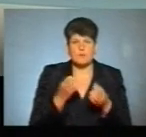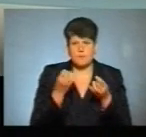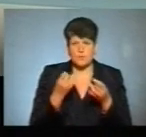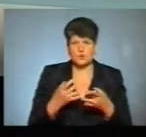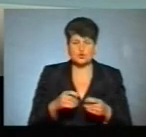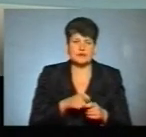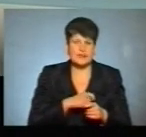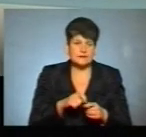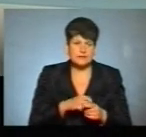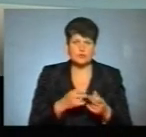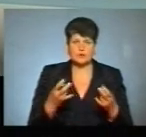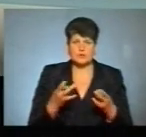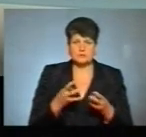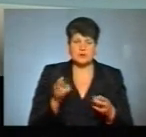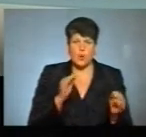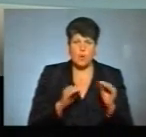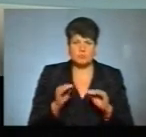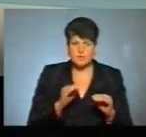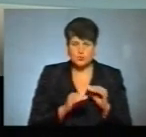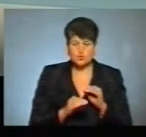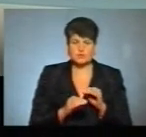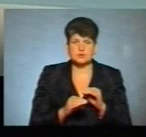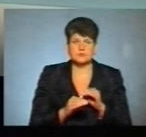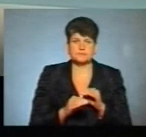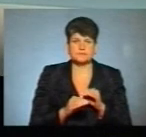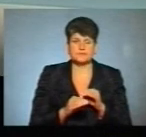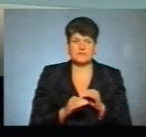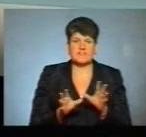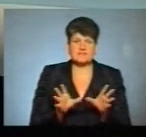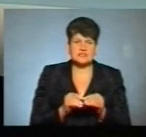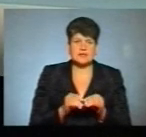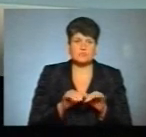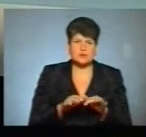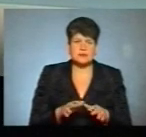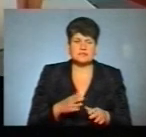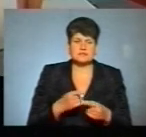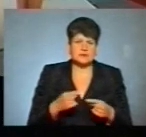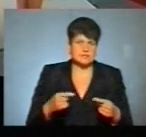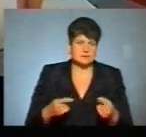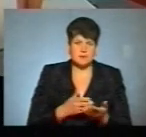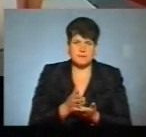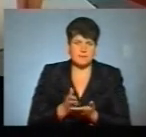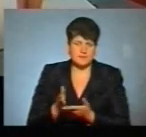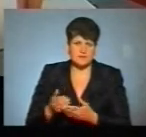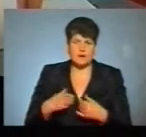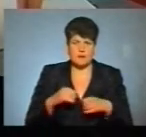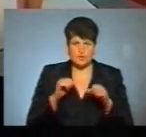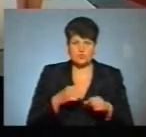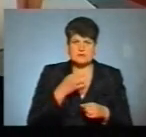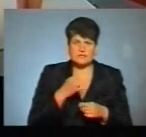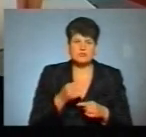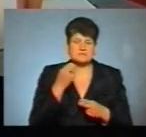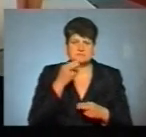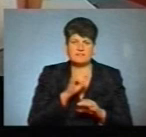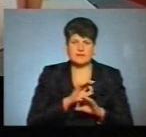просто тканину і необхідні комплектуючі. Тобто взаємодія всіма можливими методами, і я можу сказати, що це ефективно